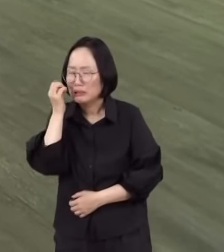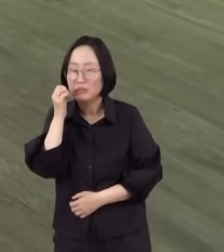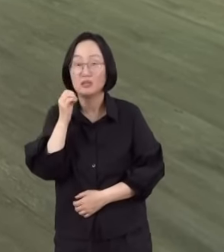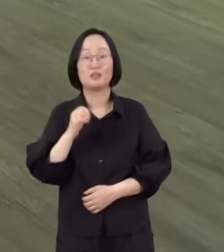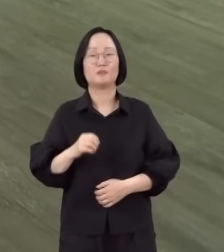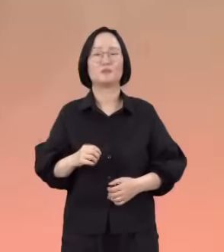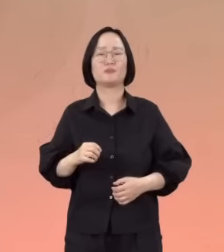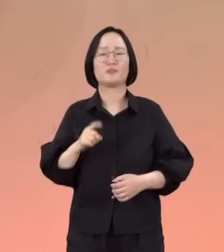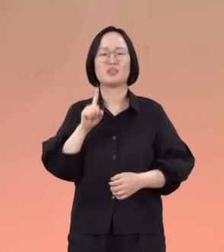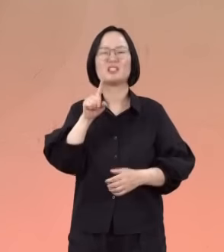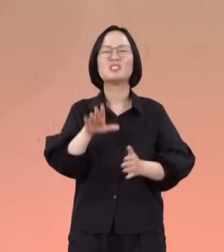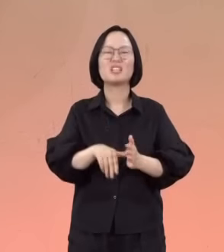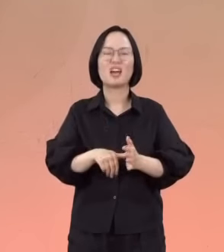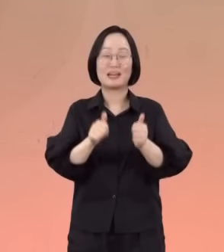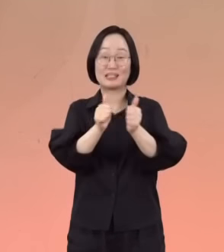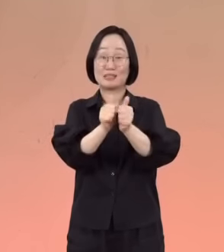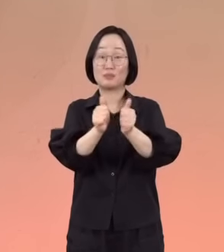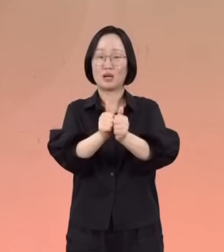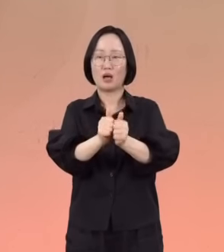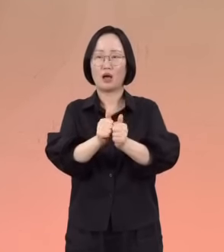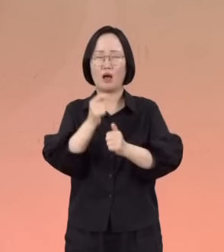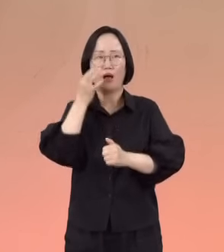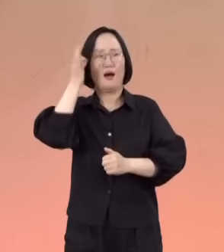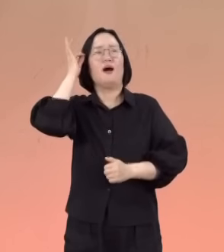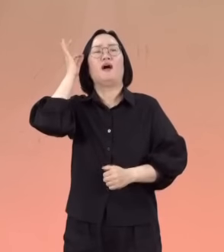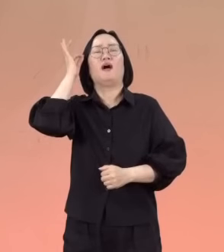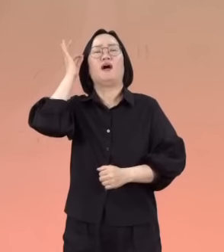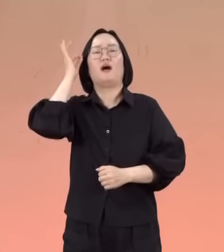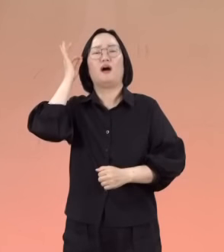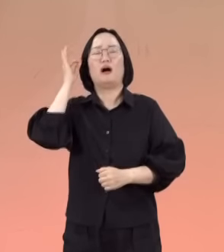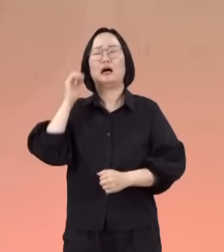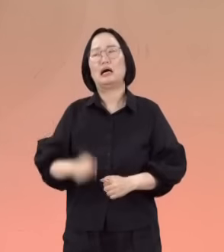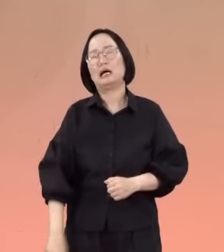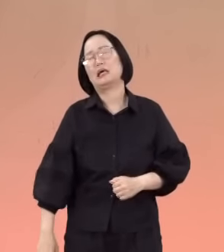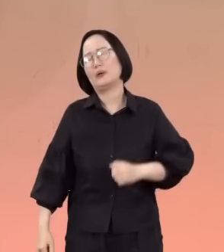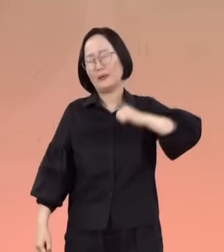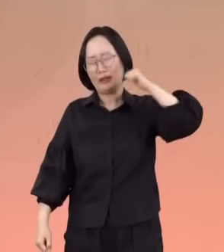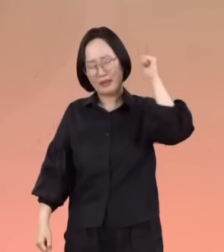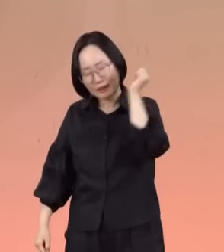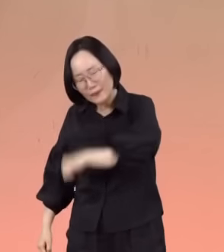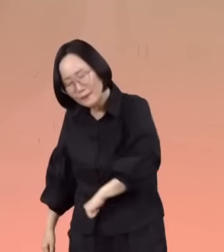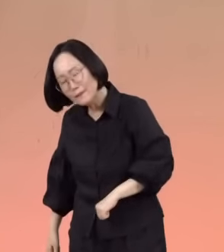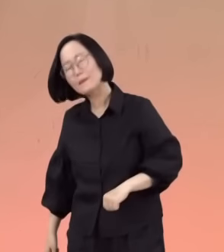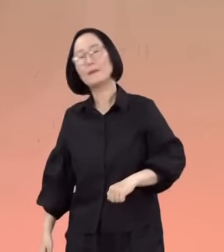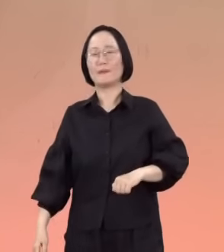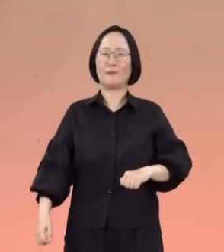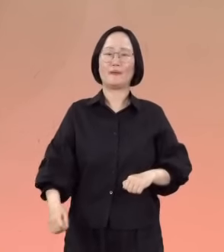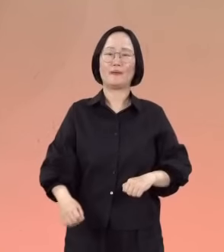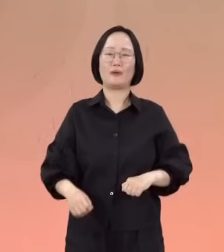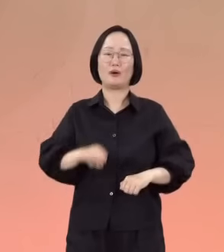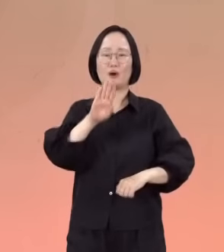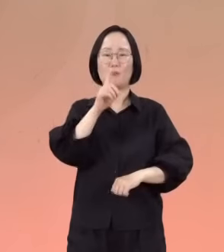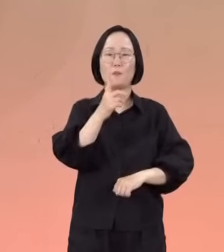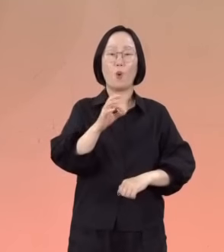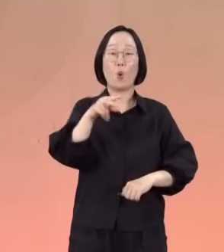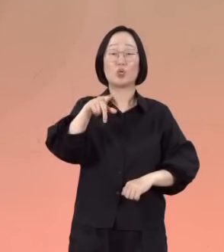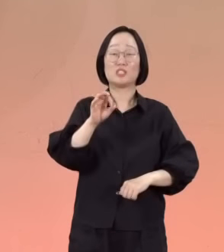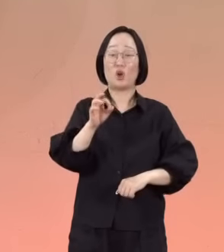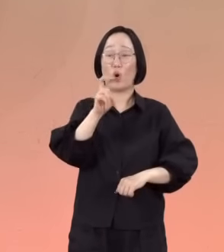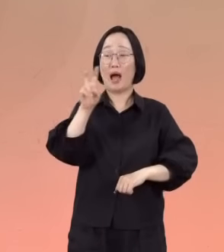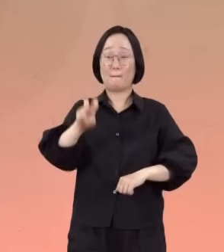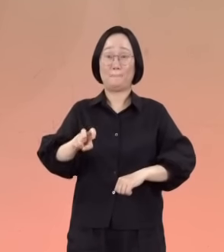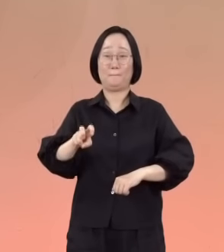조아하냐 그때 앗 하고 생각난게 아이고 봉정암에서